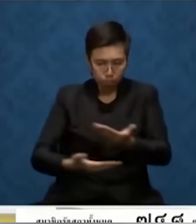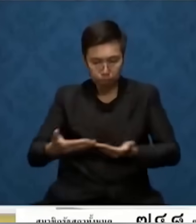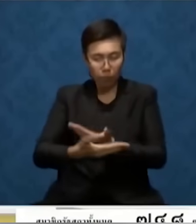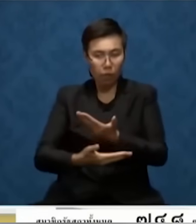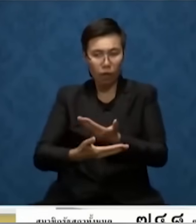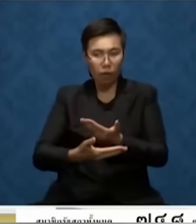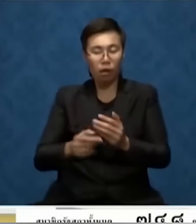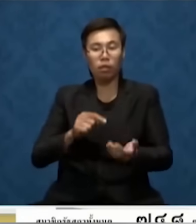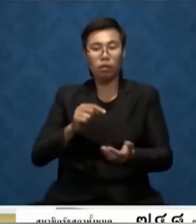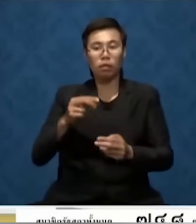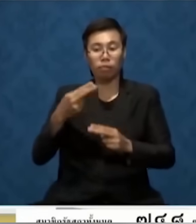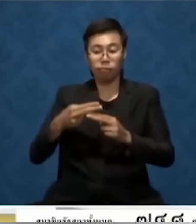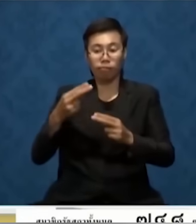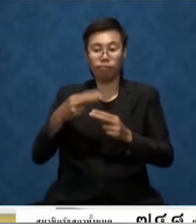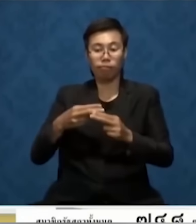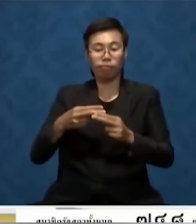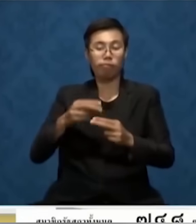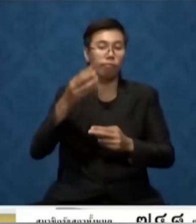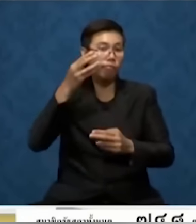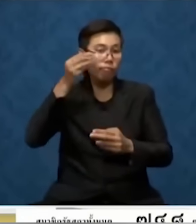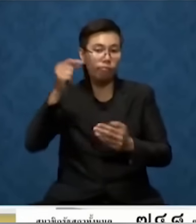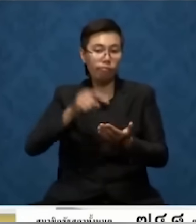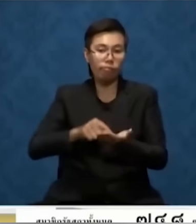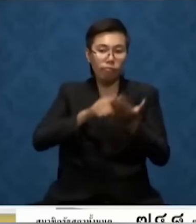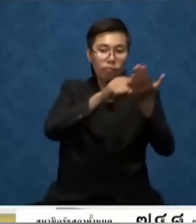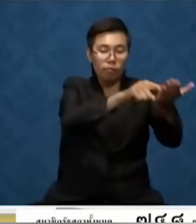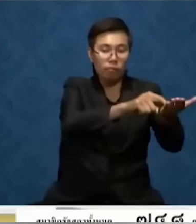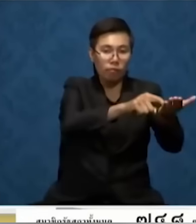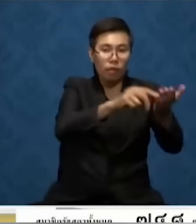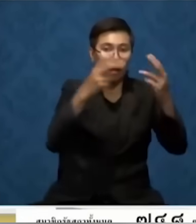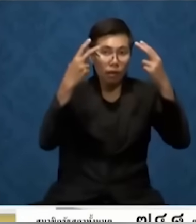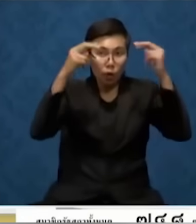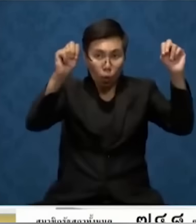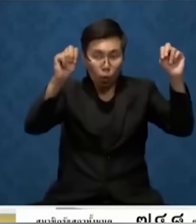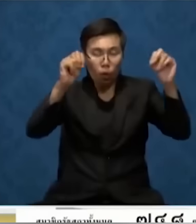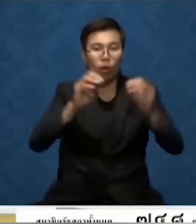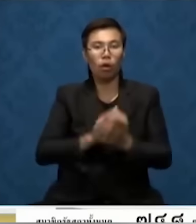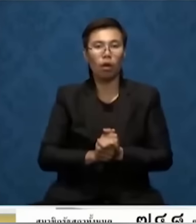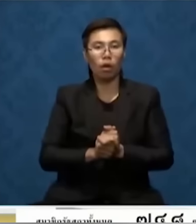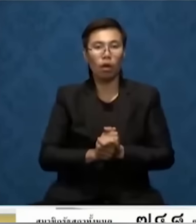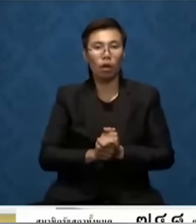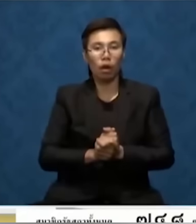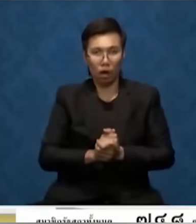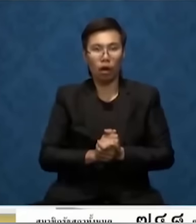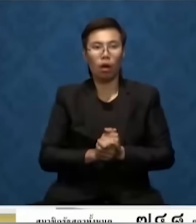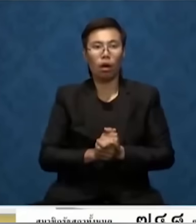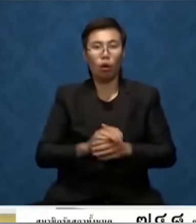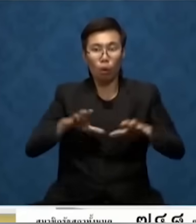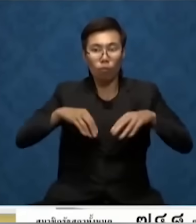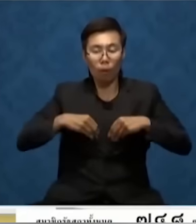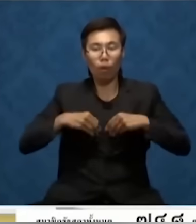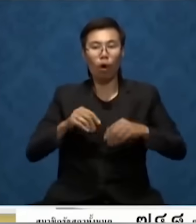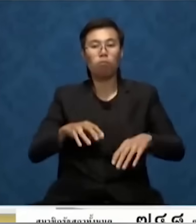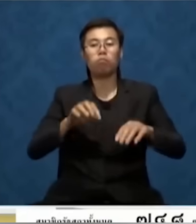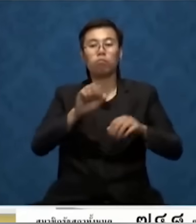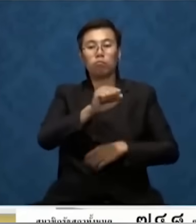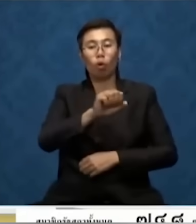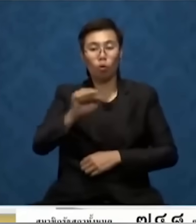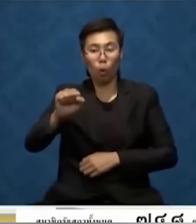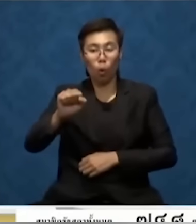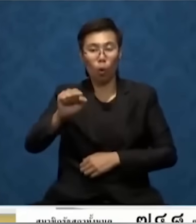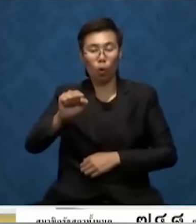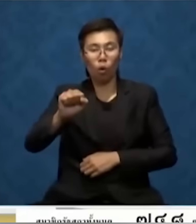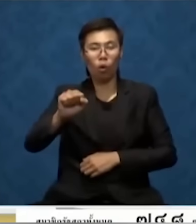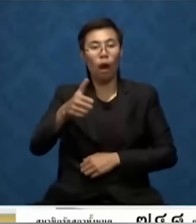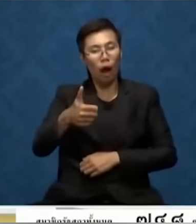ให้คุณพิธาลิ้มเจริญรัตน์นั้นมาเป็นนายกรัฐมนตรีนั้นชอบด้วยข้อบังคับของสภาผู้แทนราษฎรหรือไม่อย่างไร